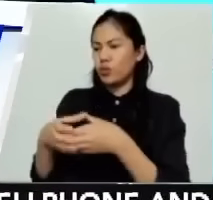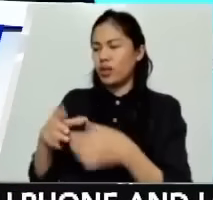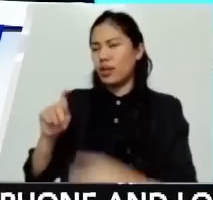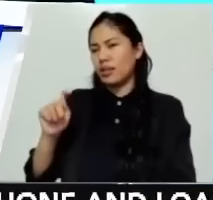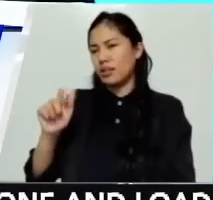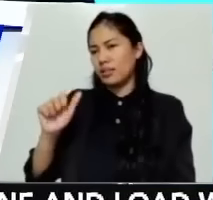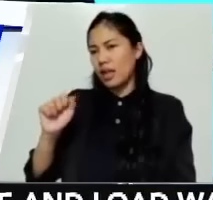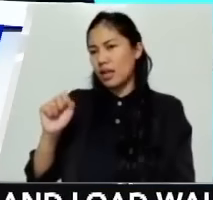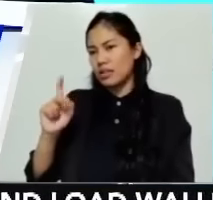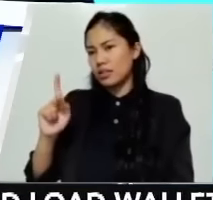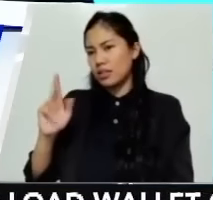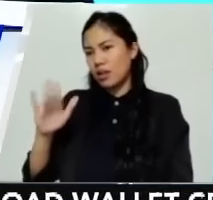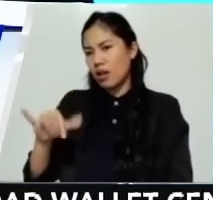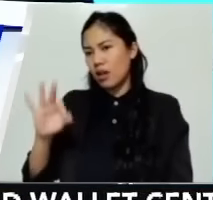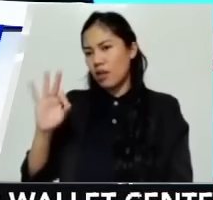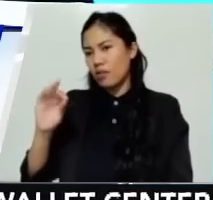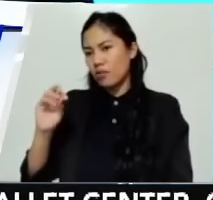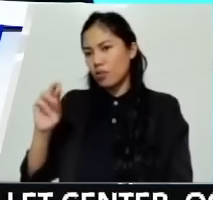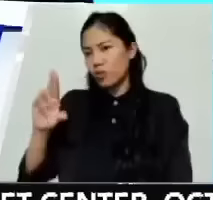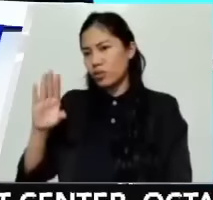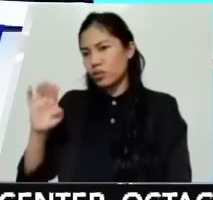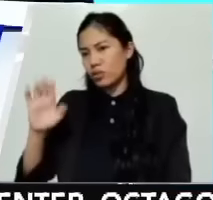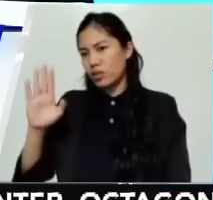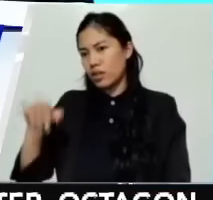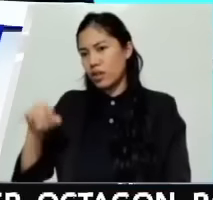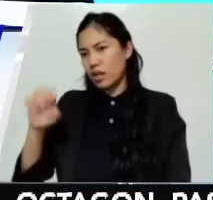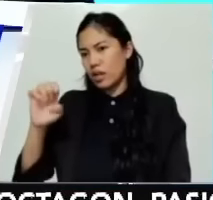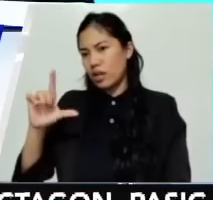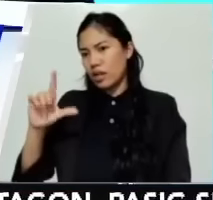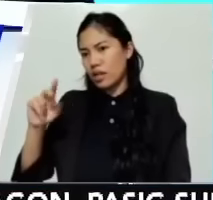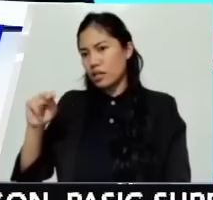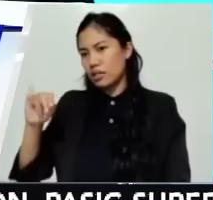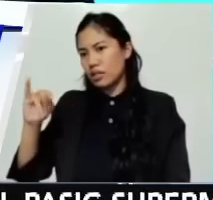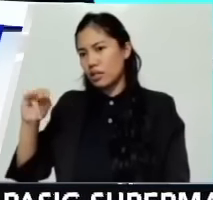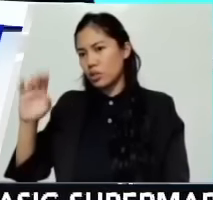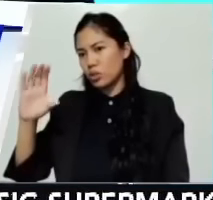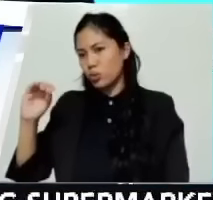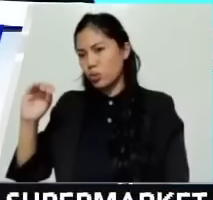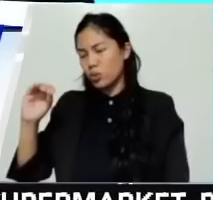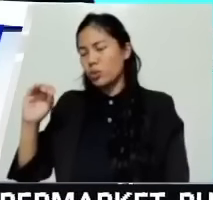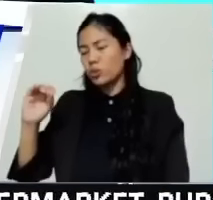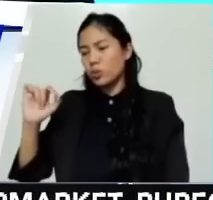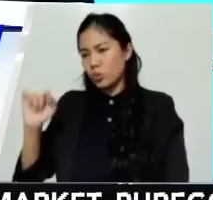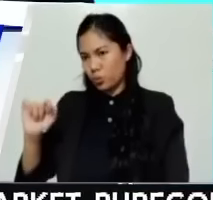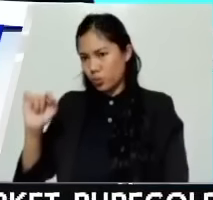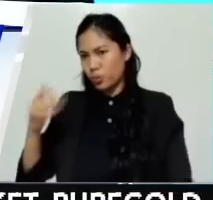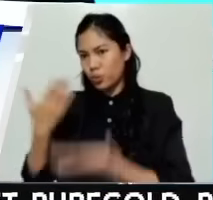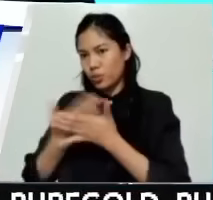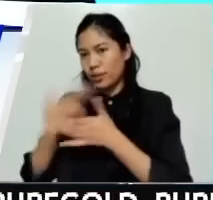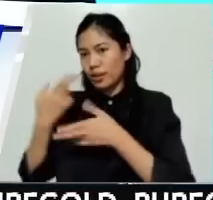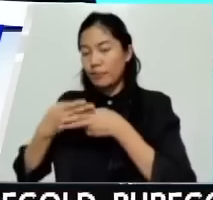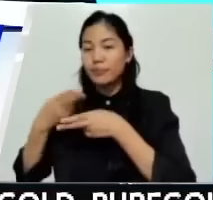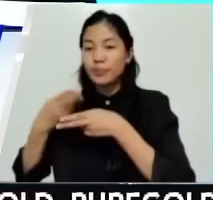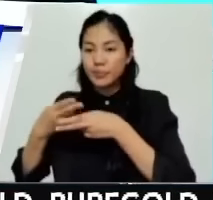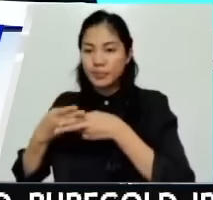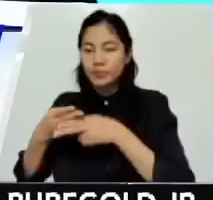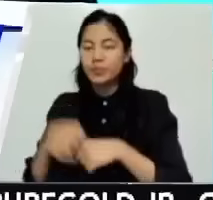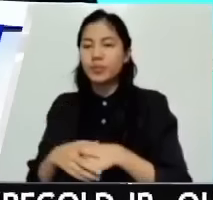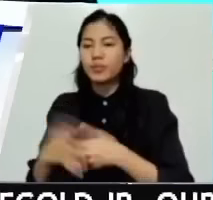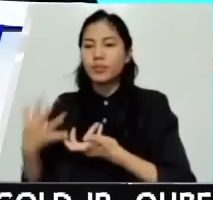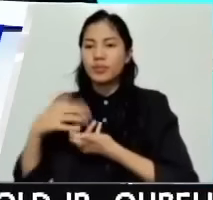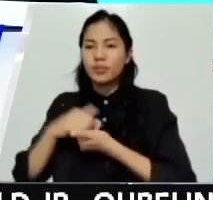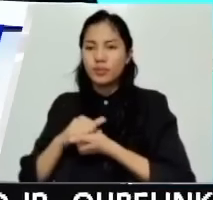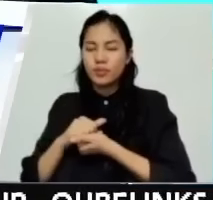Hindi po ito bago. No? But ito po ay chaired by the SMD himself and co-chaired by the DOST